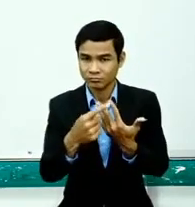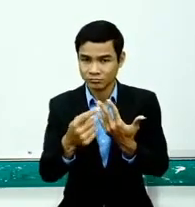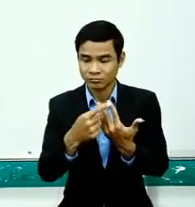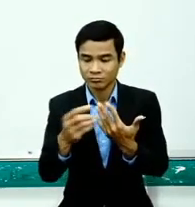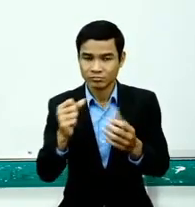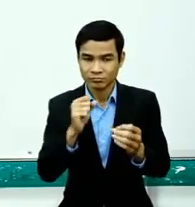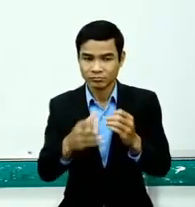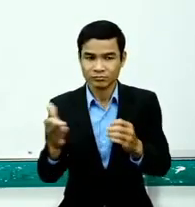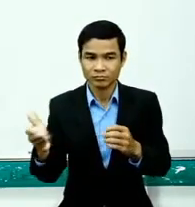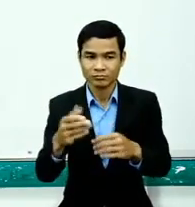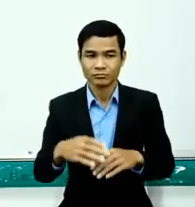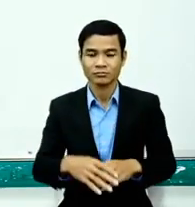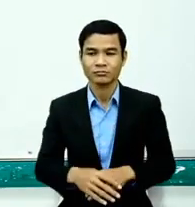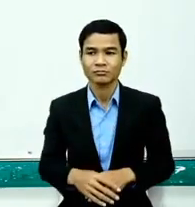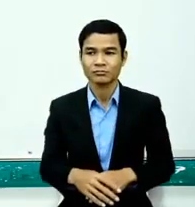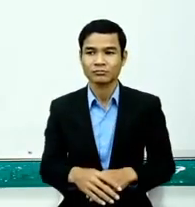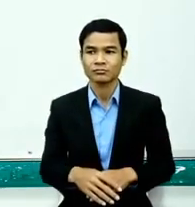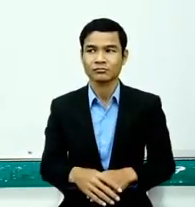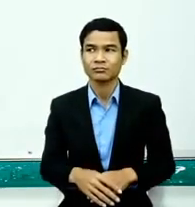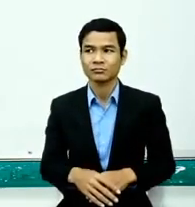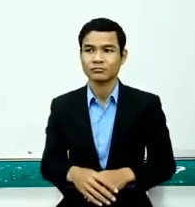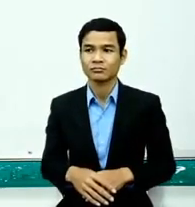ចាប់ផ្ដើម